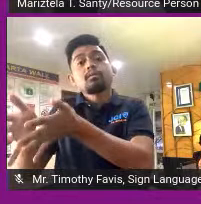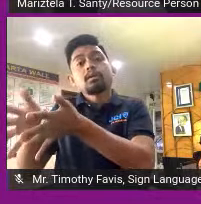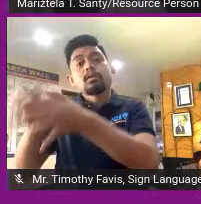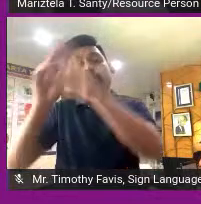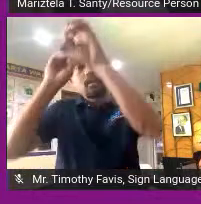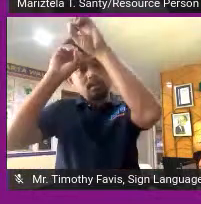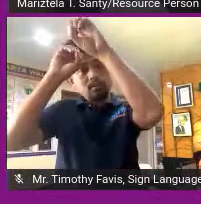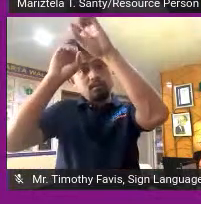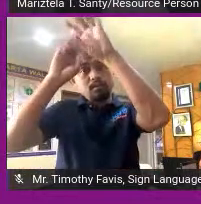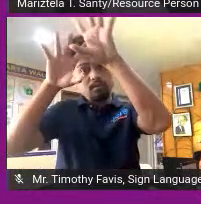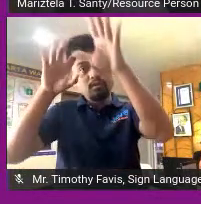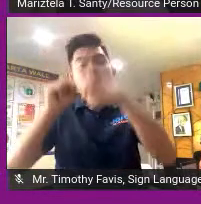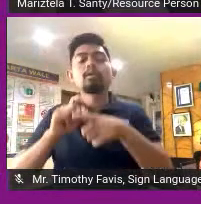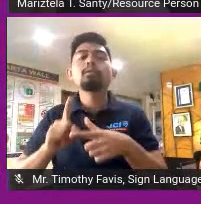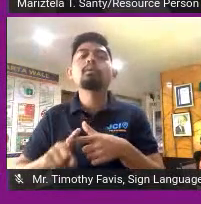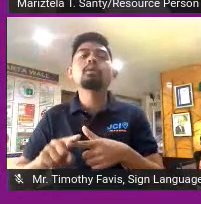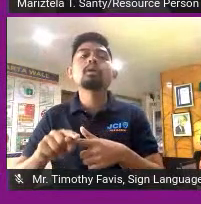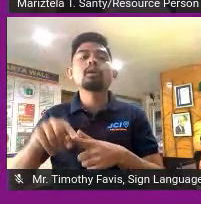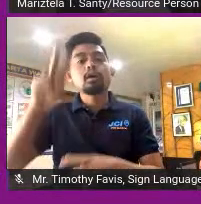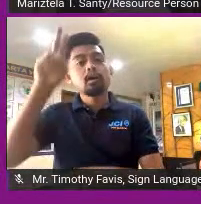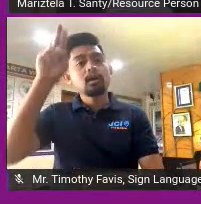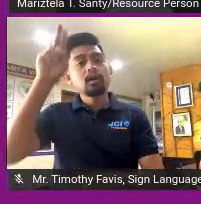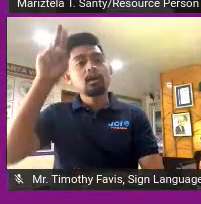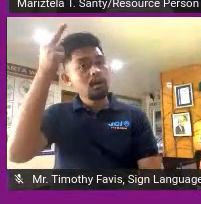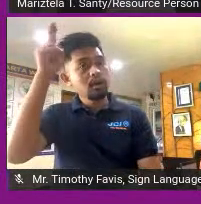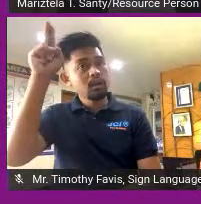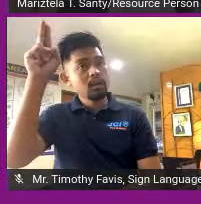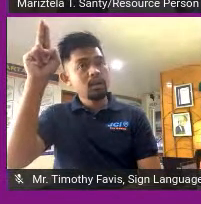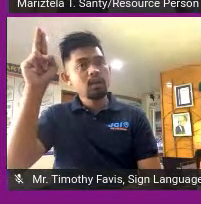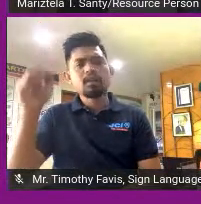lolo sila ang nagalaw sa kanila mga ano. And